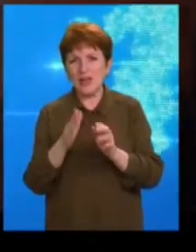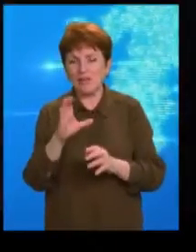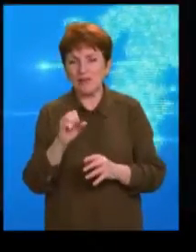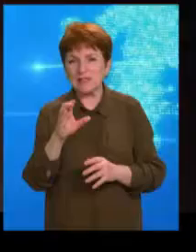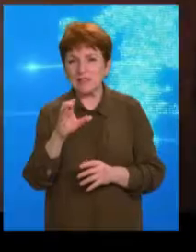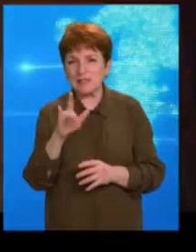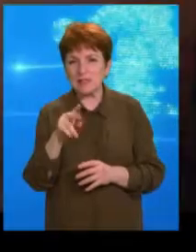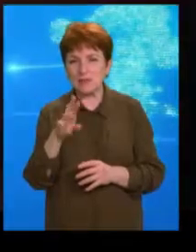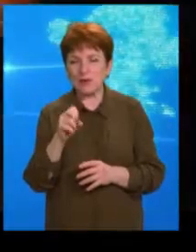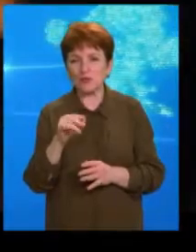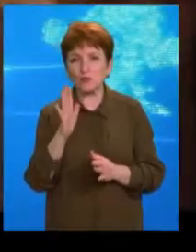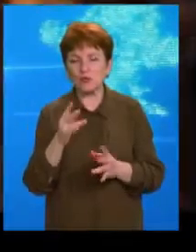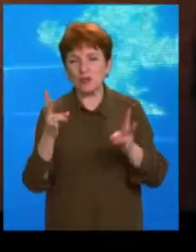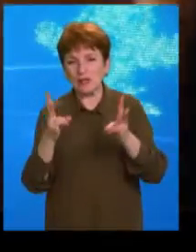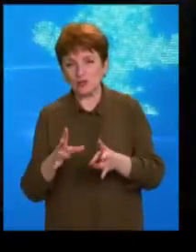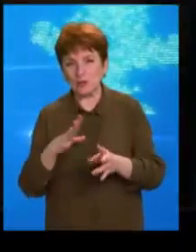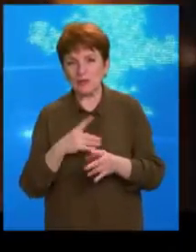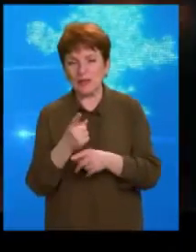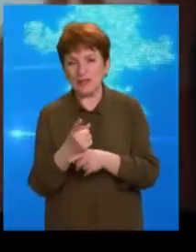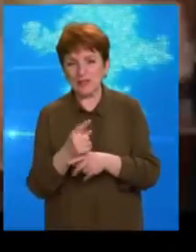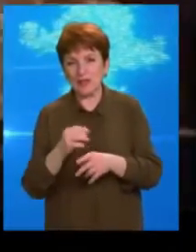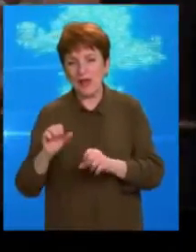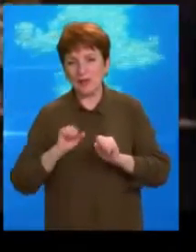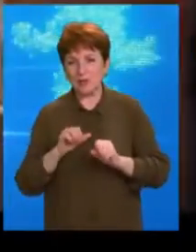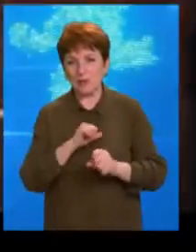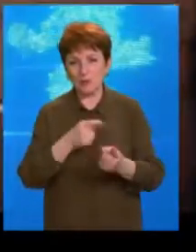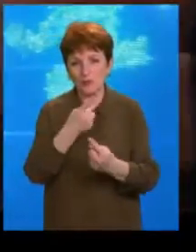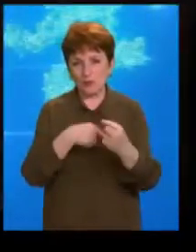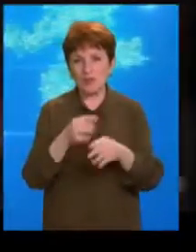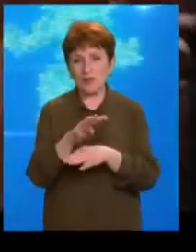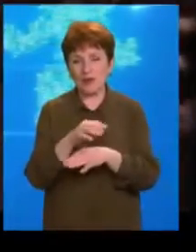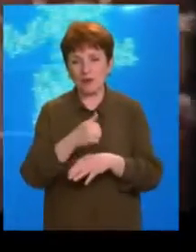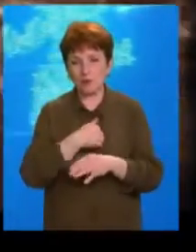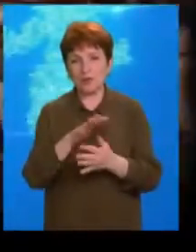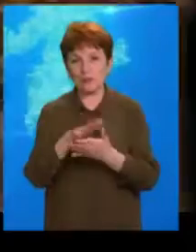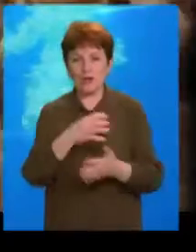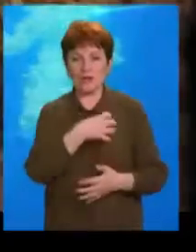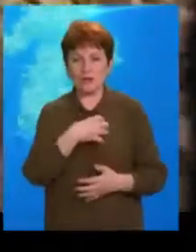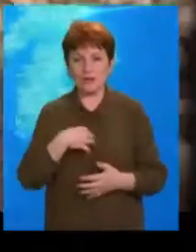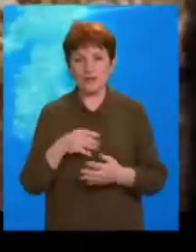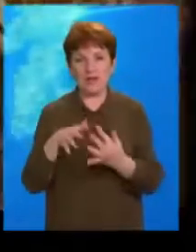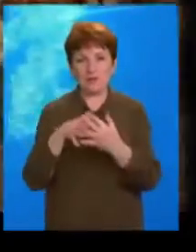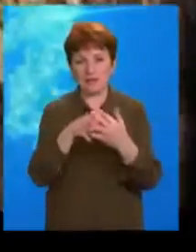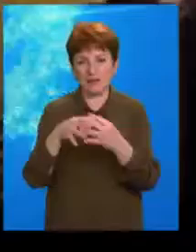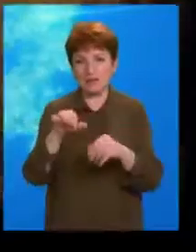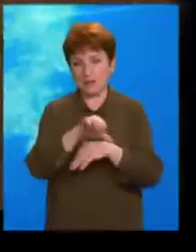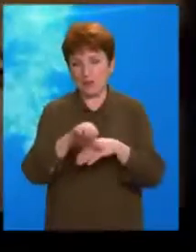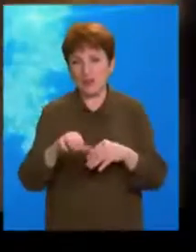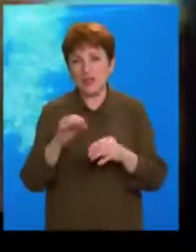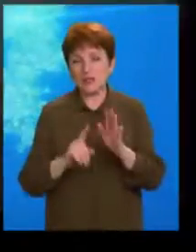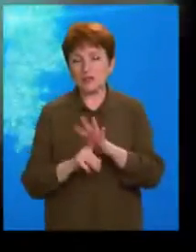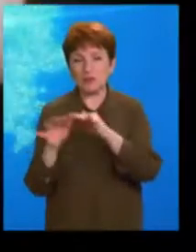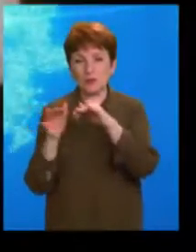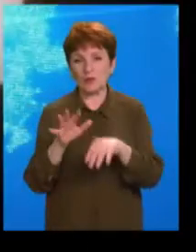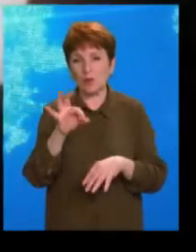Сыпачев, будучи контуженным, вытащил из подбитого танка командира, а после вернулся на фронт и получил ордена за бои на Сандомирском плацдарме и в наступлении